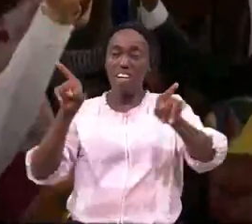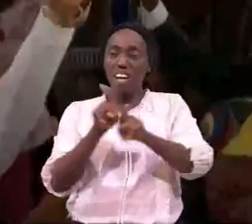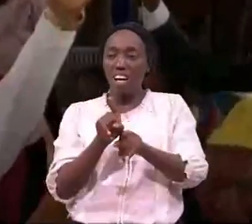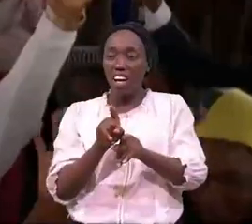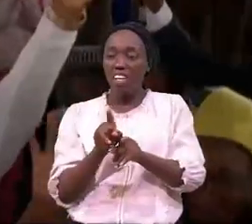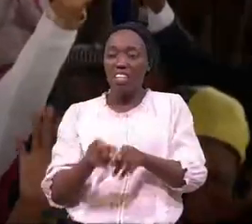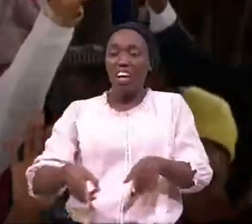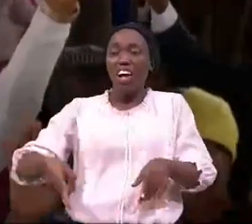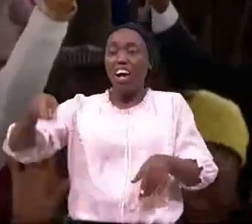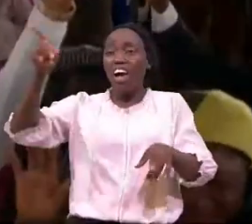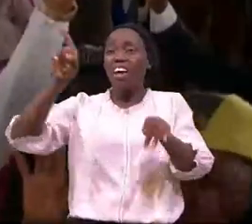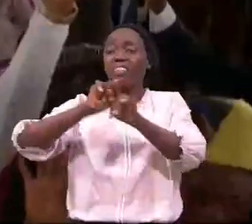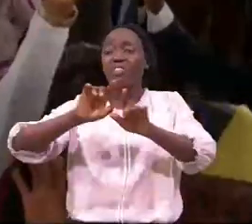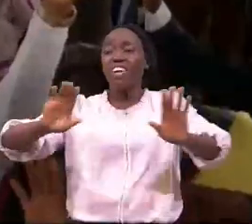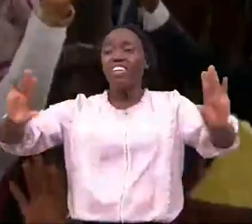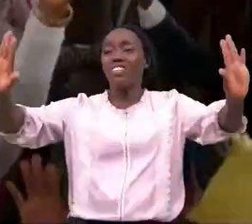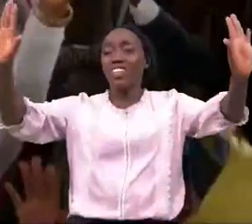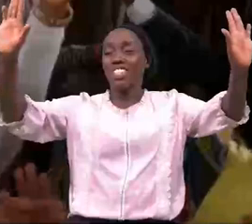comme tu veux recevoir.